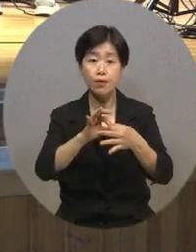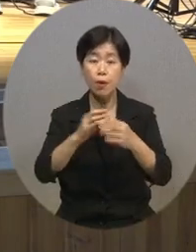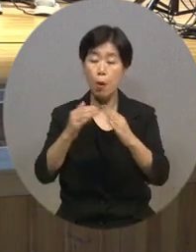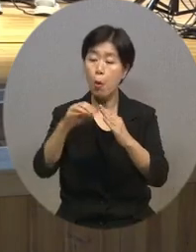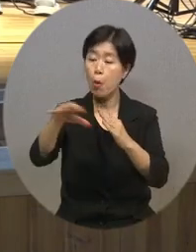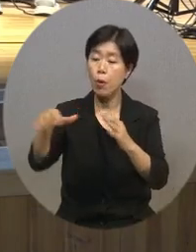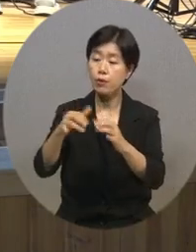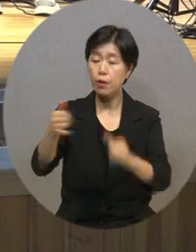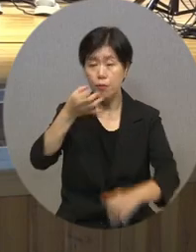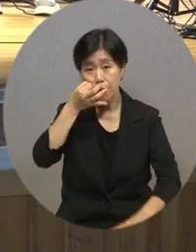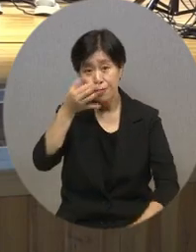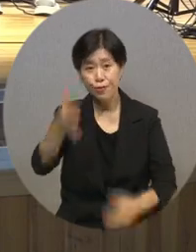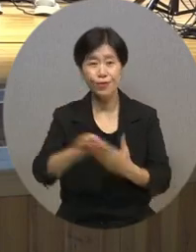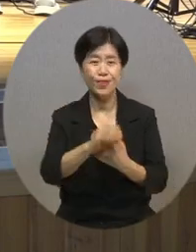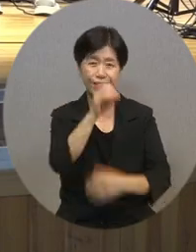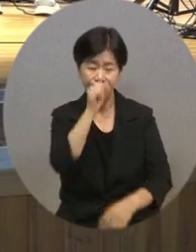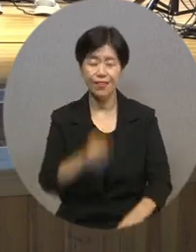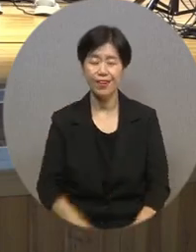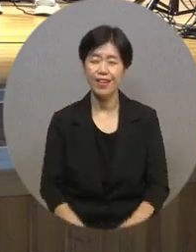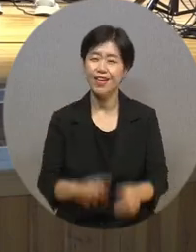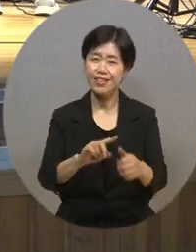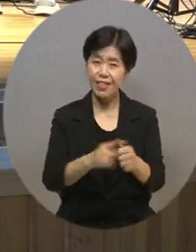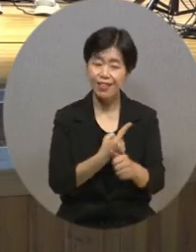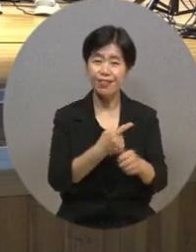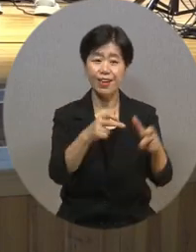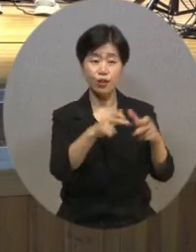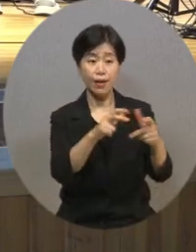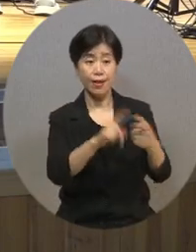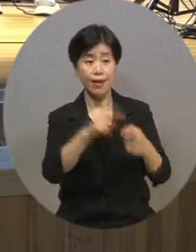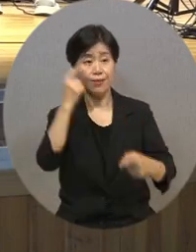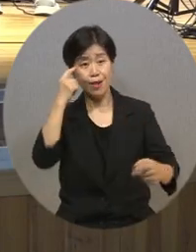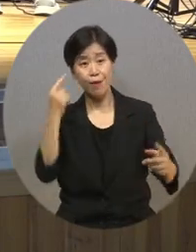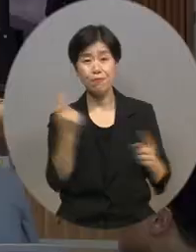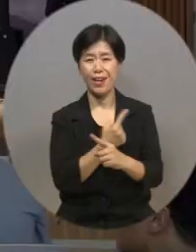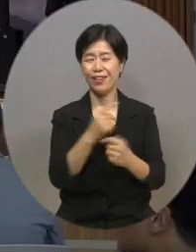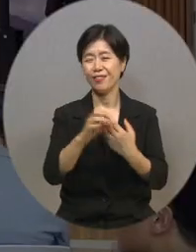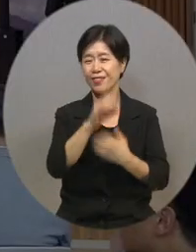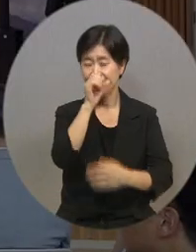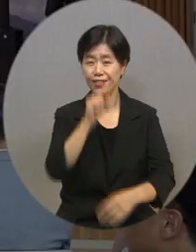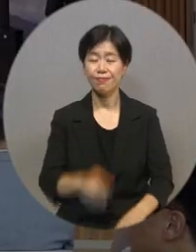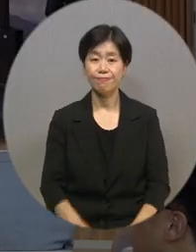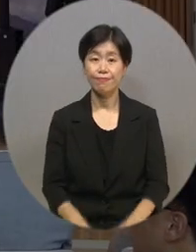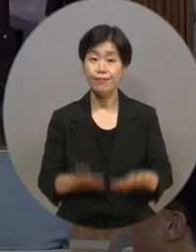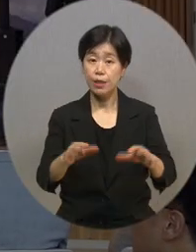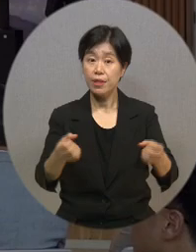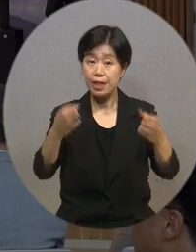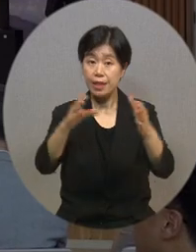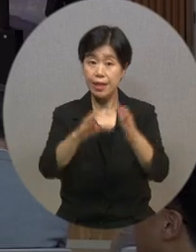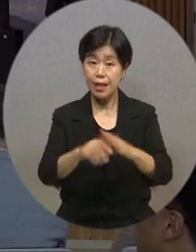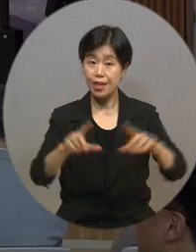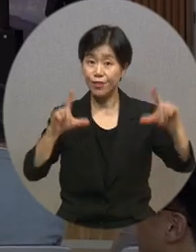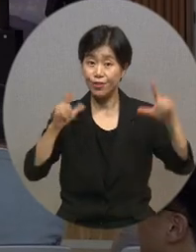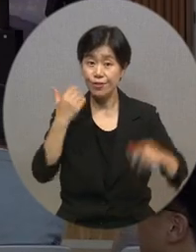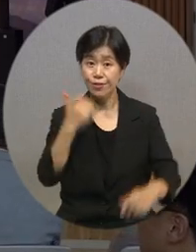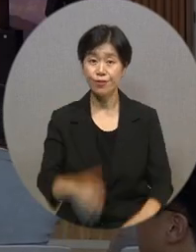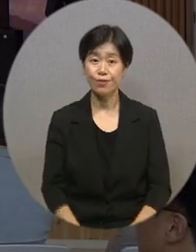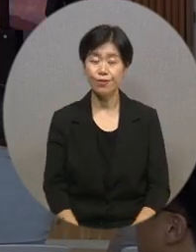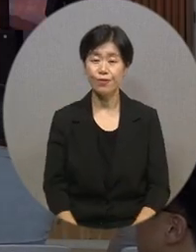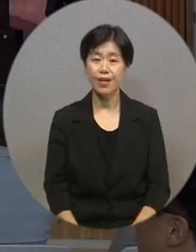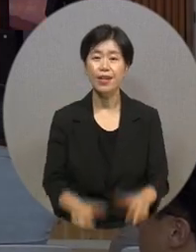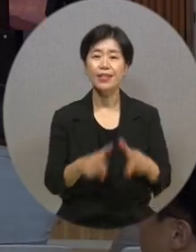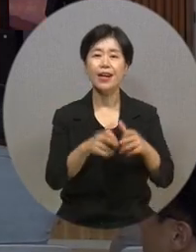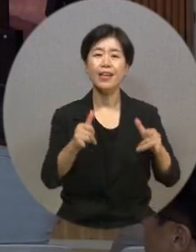되었으면 좋겠고 이를 통해서 자연스러운 장애인식 개선이 이루어졌으면 좋겠습니다. 이번 행사의 주인공은 장애인